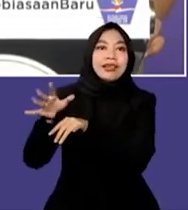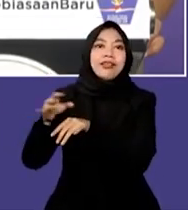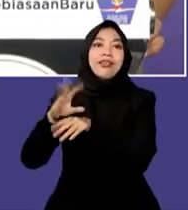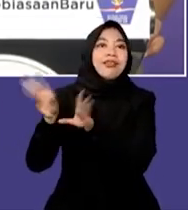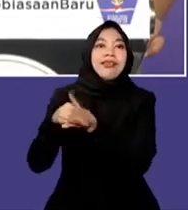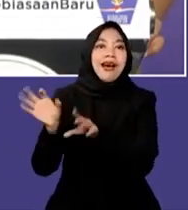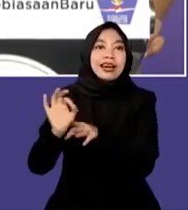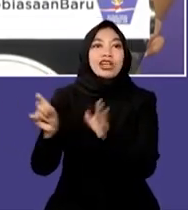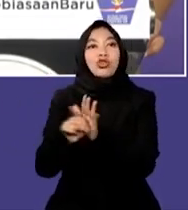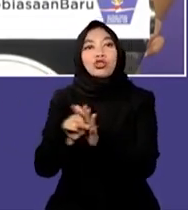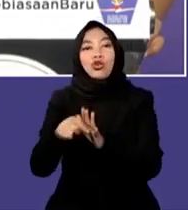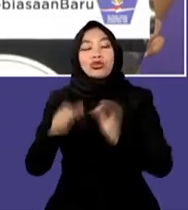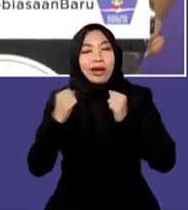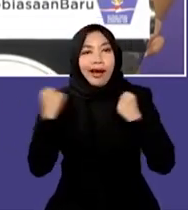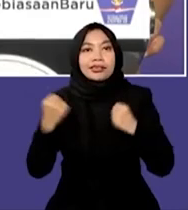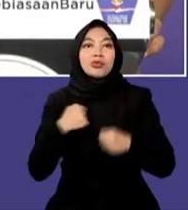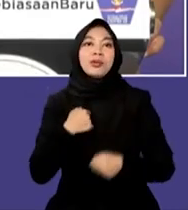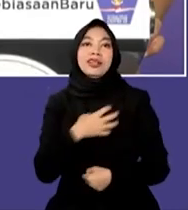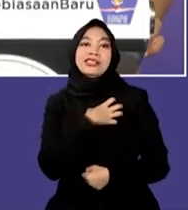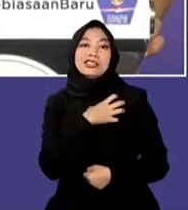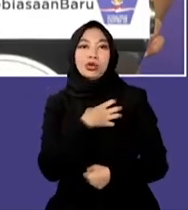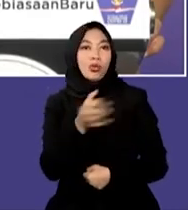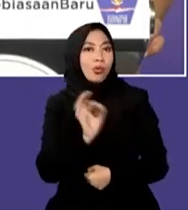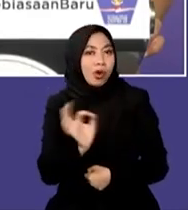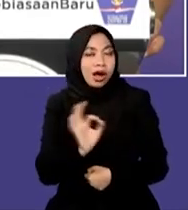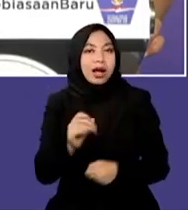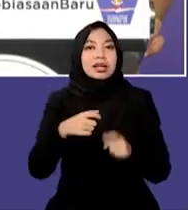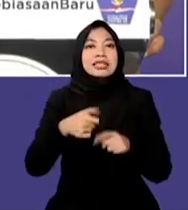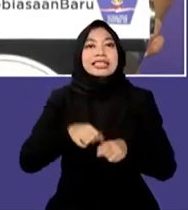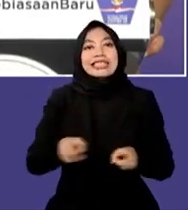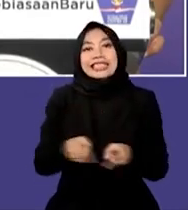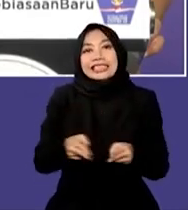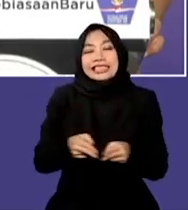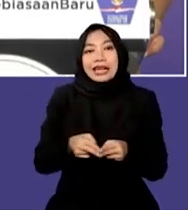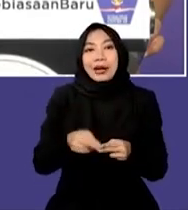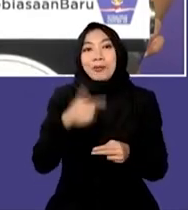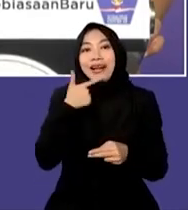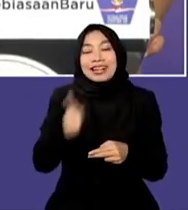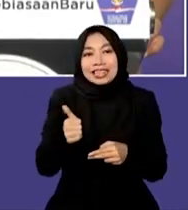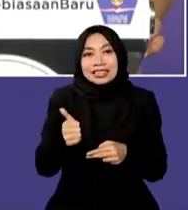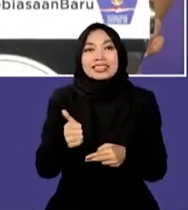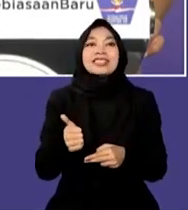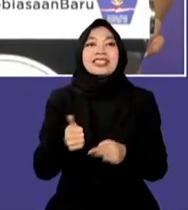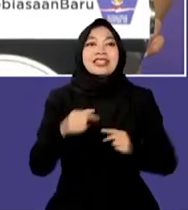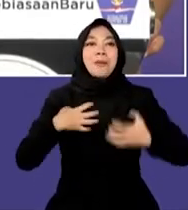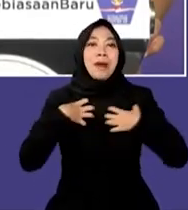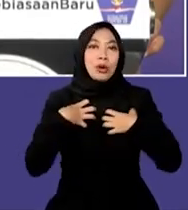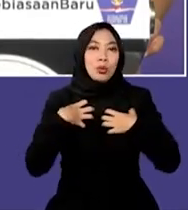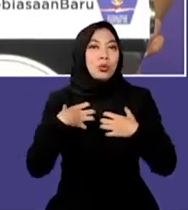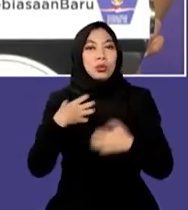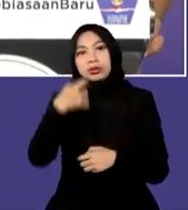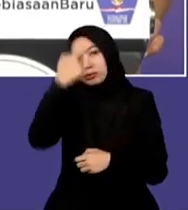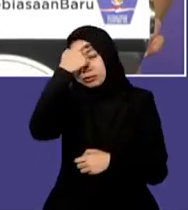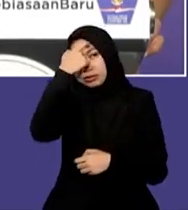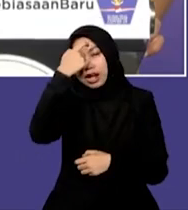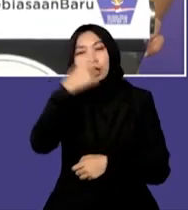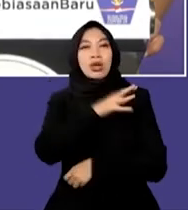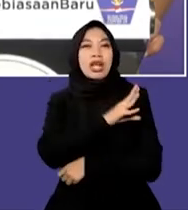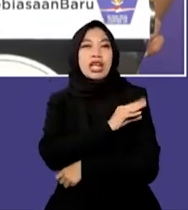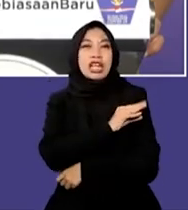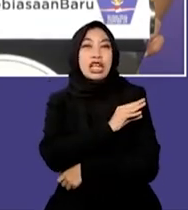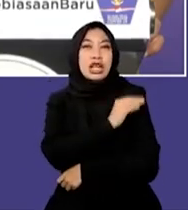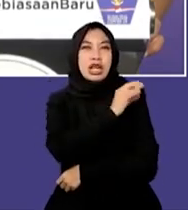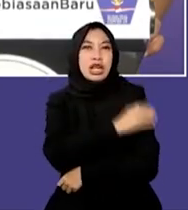penyakit jantung kencing manis penyakit paru penyakit ginjal dan penyakit imunitas rendah